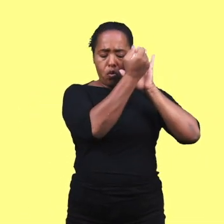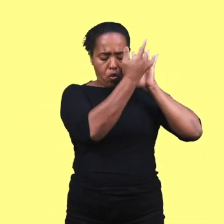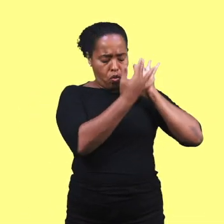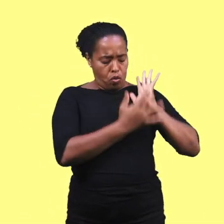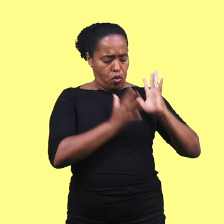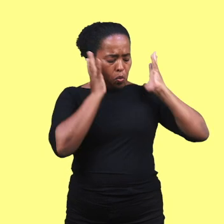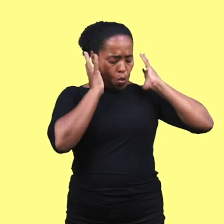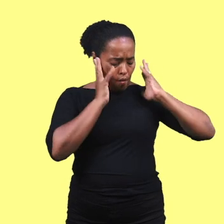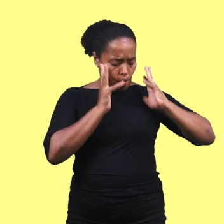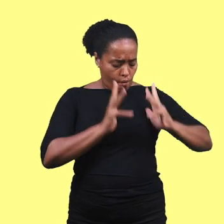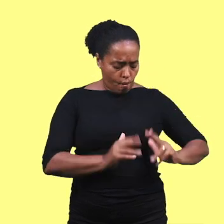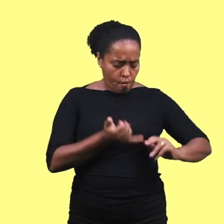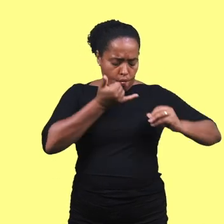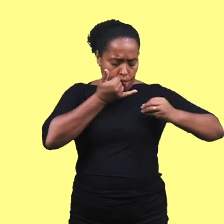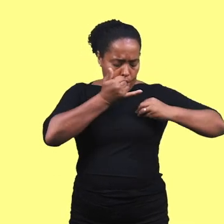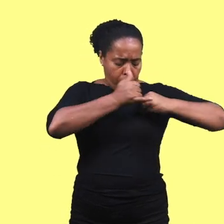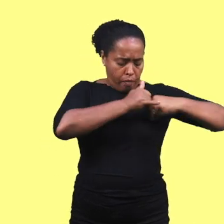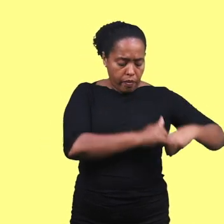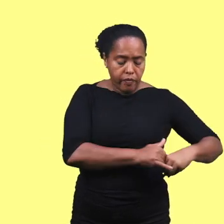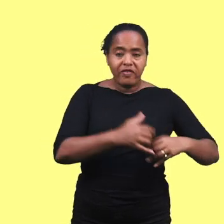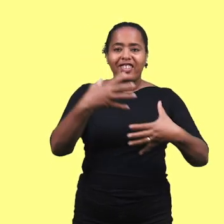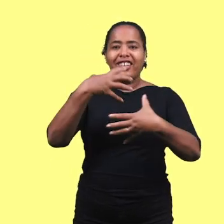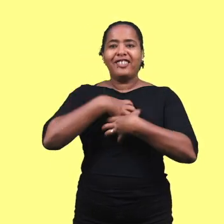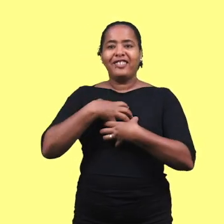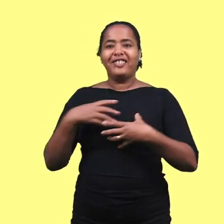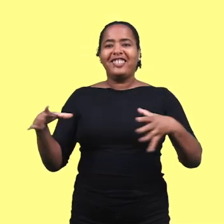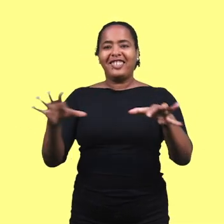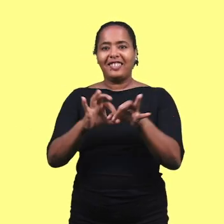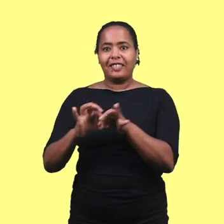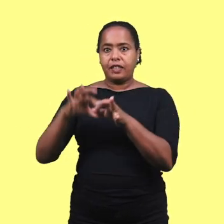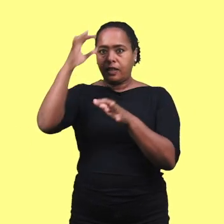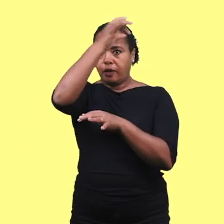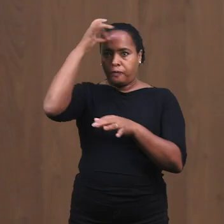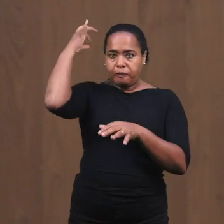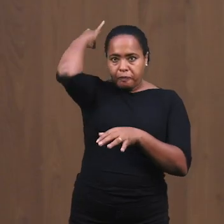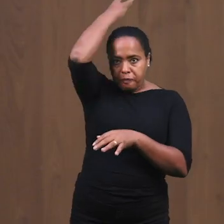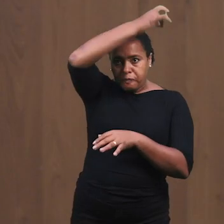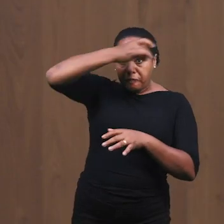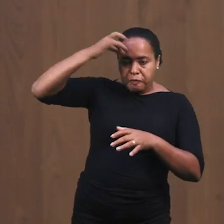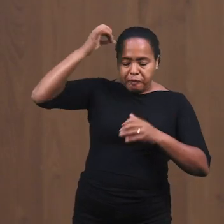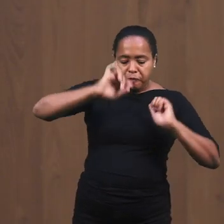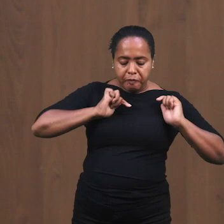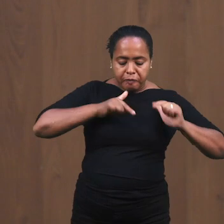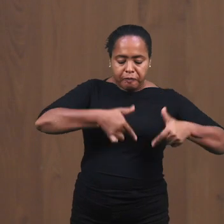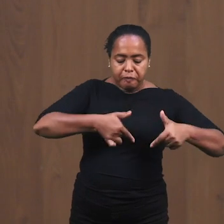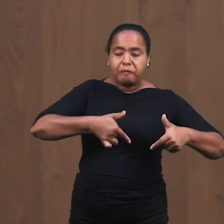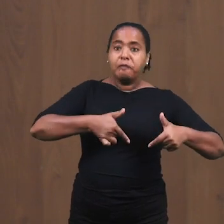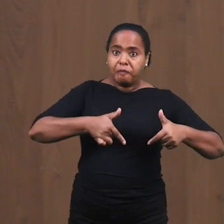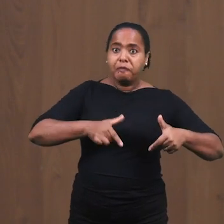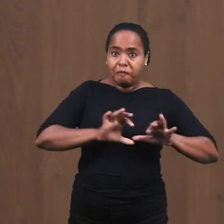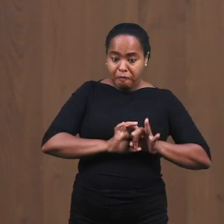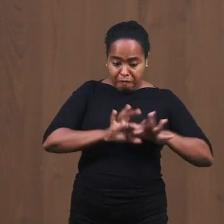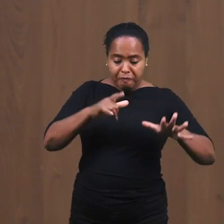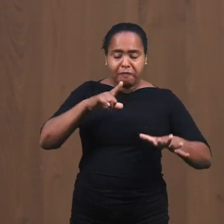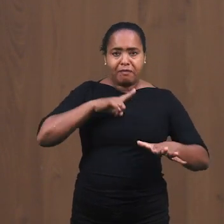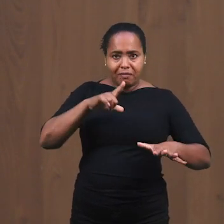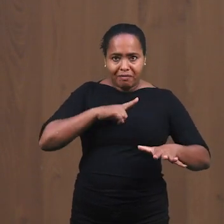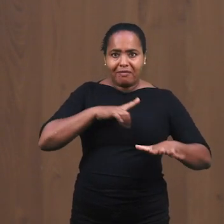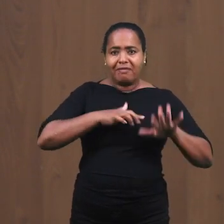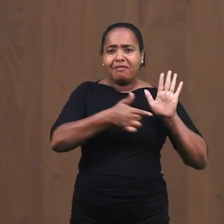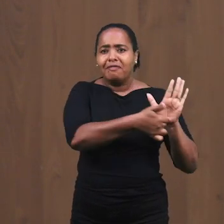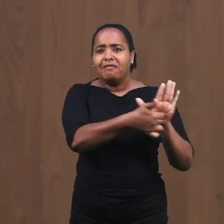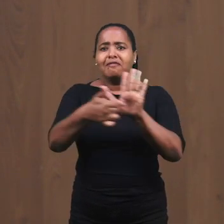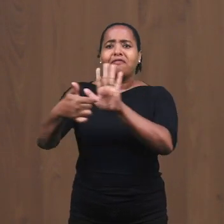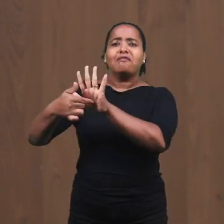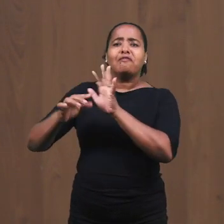омывает, очищает нас, и мы достигаем общения с Богом. Тогда Дух Святой имеет свободу действовать в нас